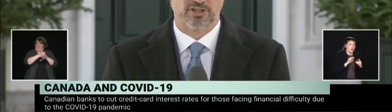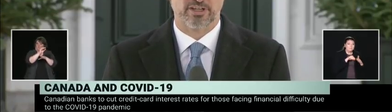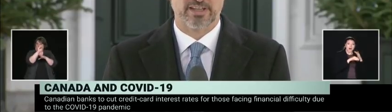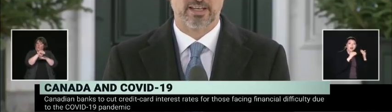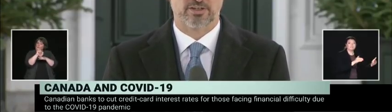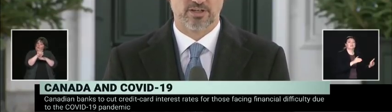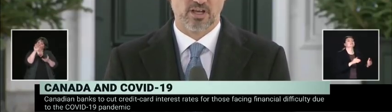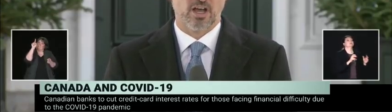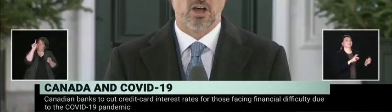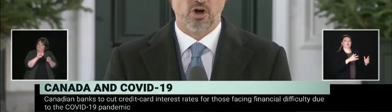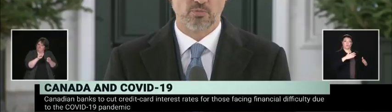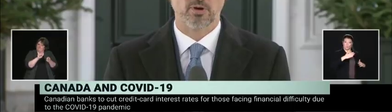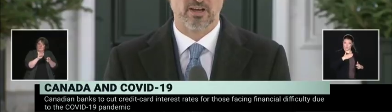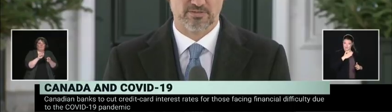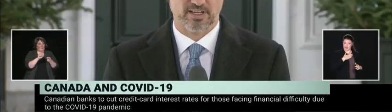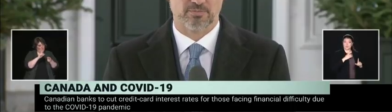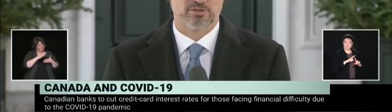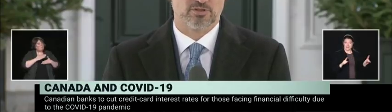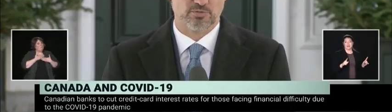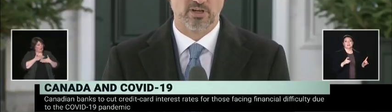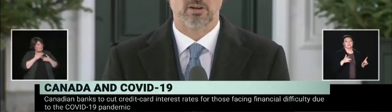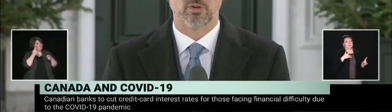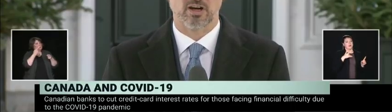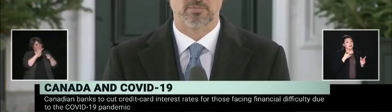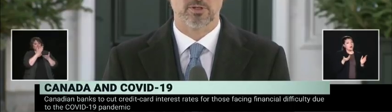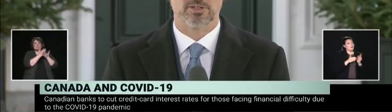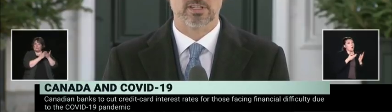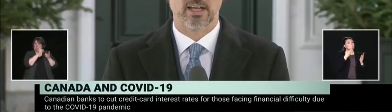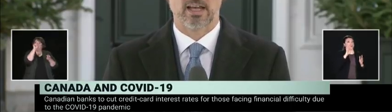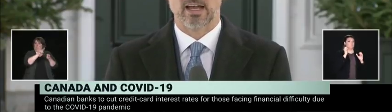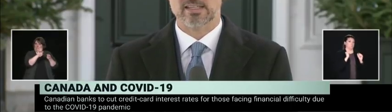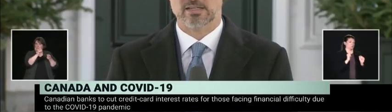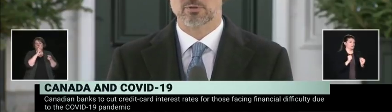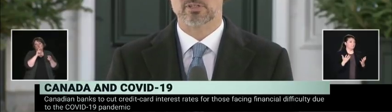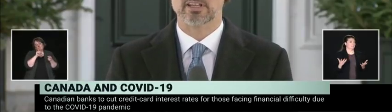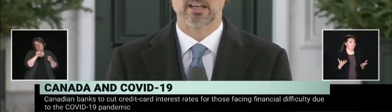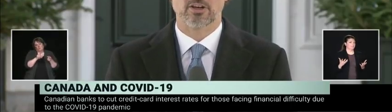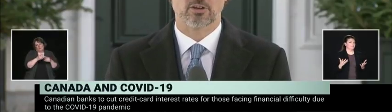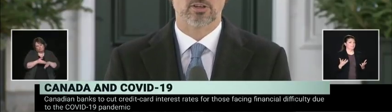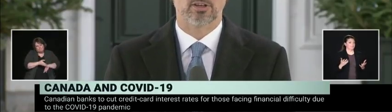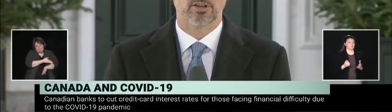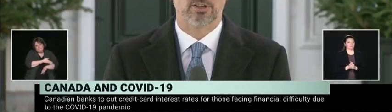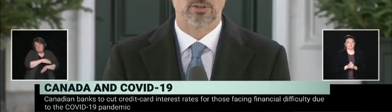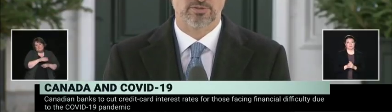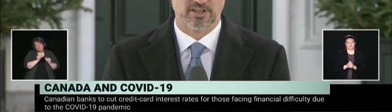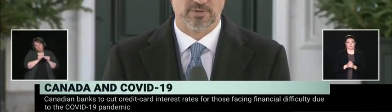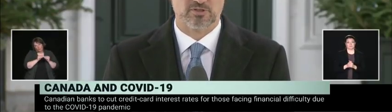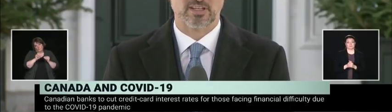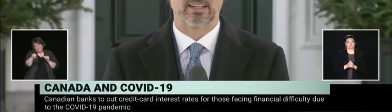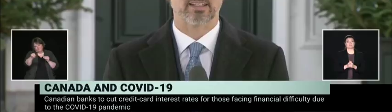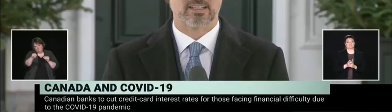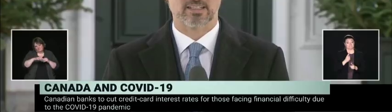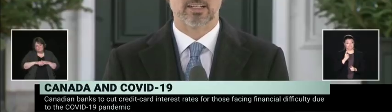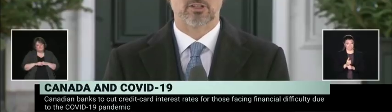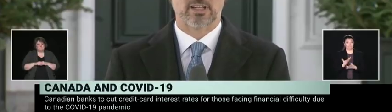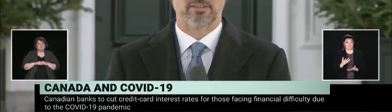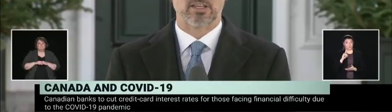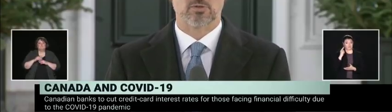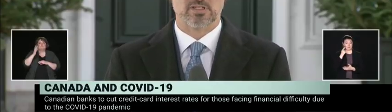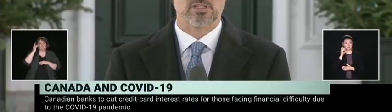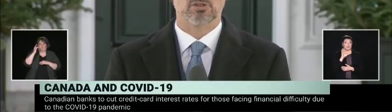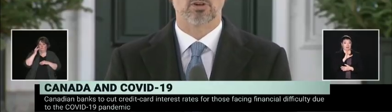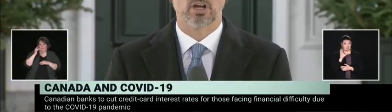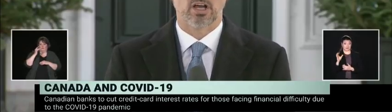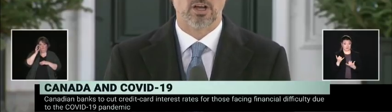mais on reconnaît qu'on pourra en faire plus, on pourra en voir plus. C'est pour ça d'ailleurs que le gouvernement du Canada est en train de